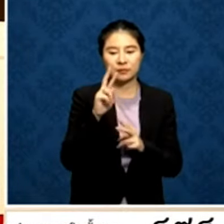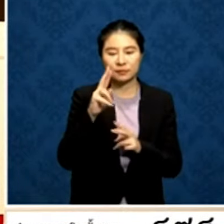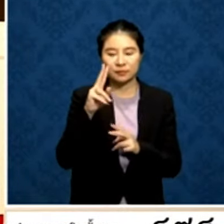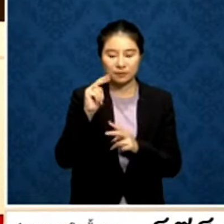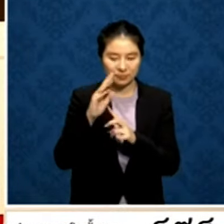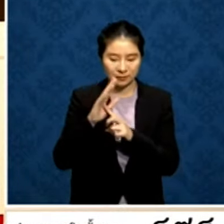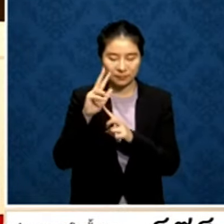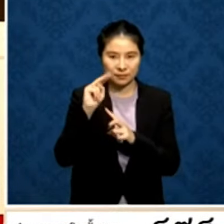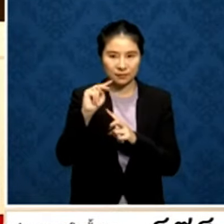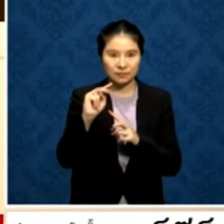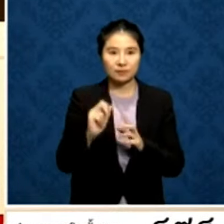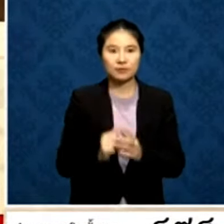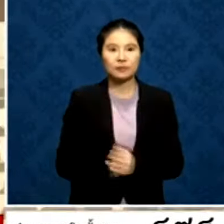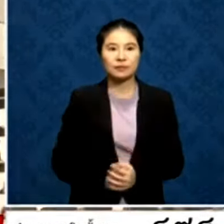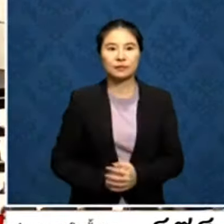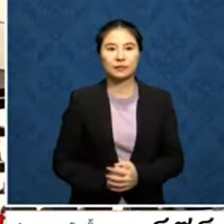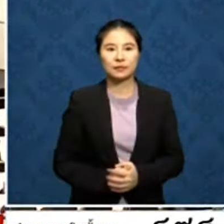ครับกราบเรียนท่านประธานที่เคารพครับกระผม